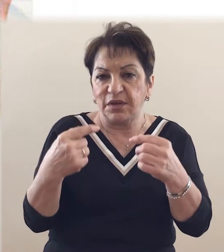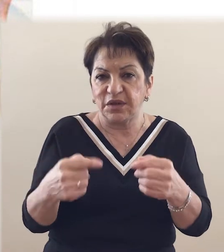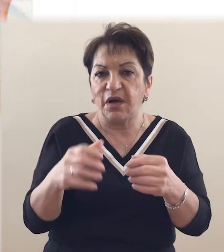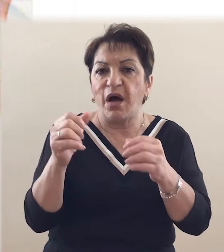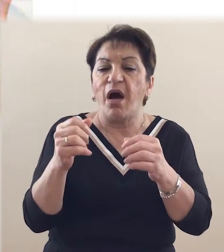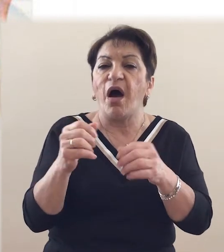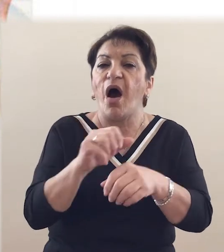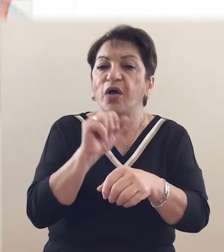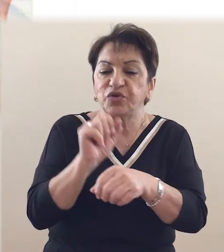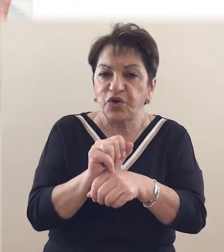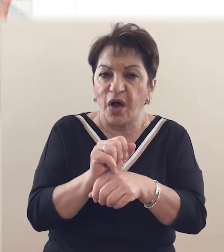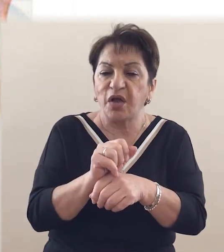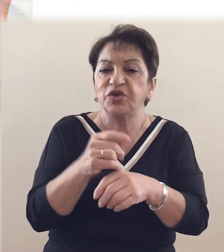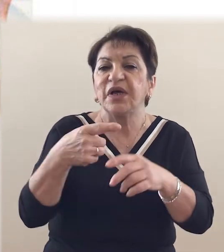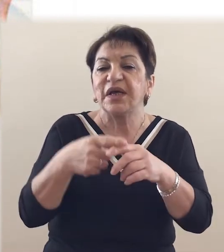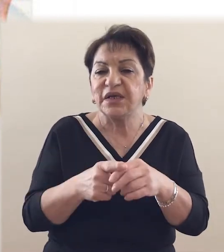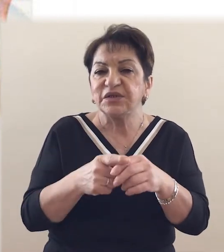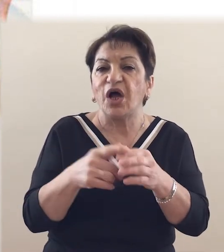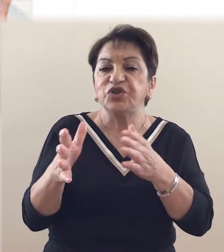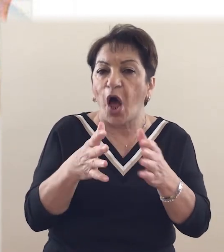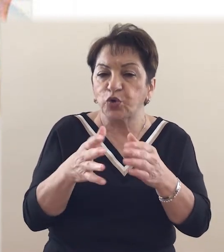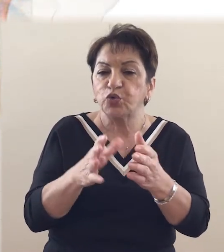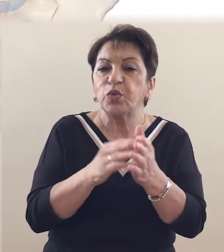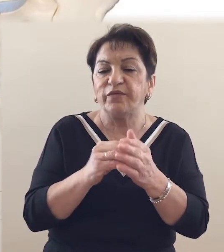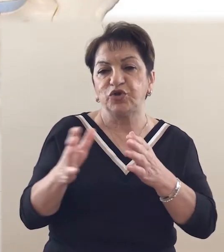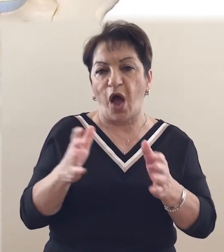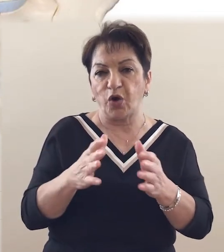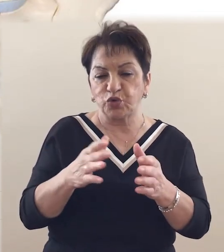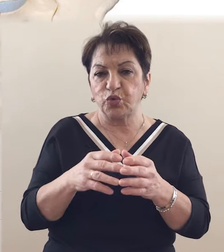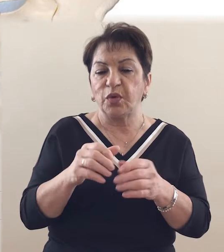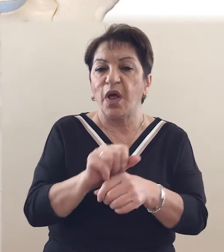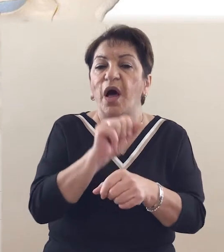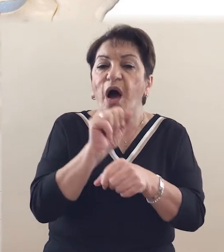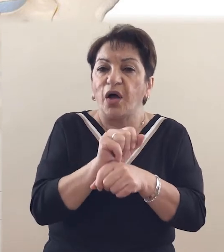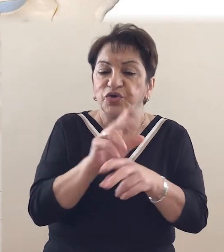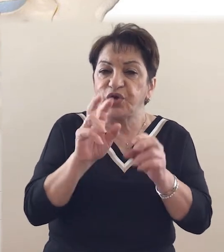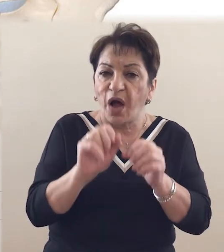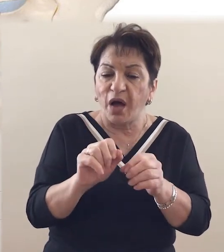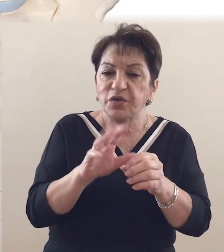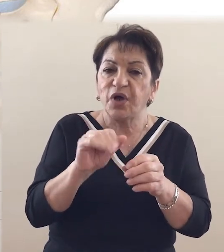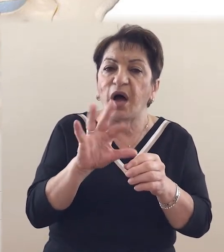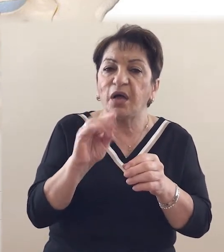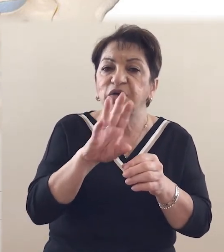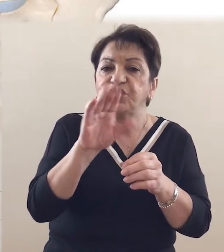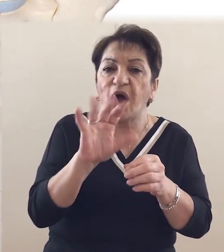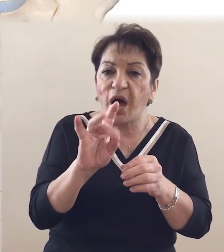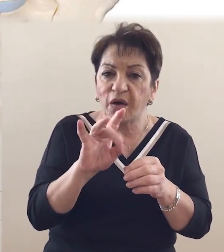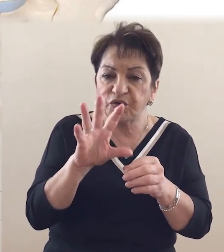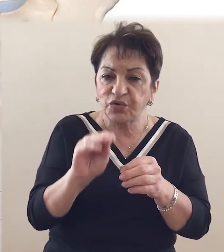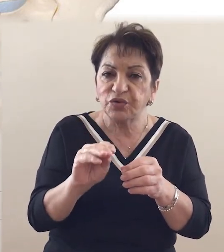անշարժ, կիսաշարժուն եւ շարժուն։ Անշարժ միացումը հիմնականում